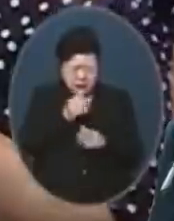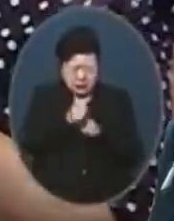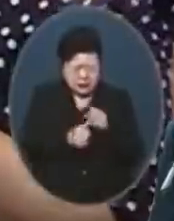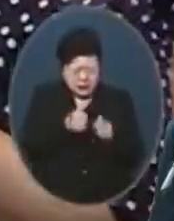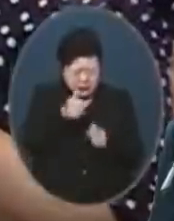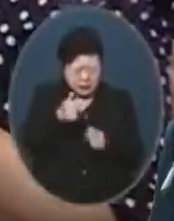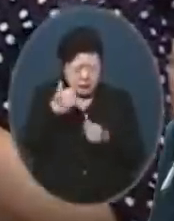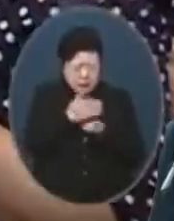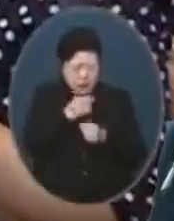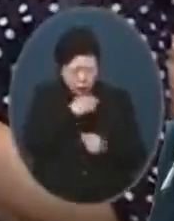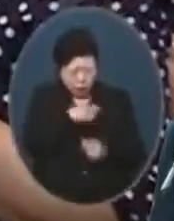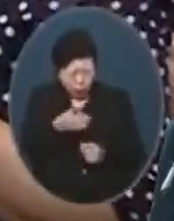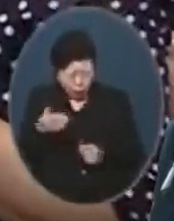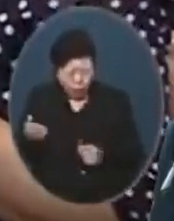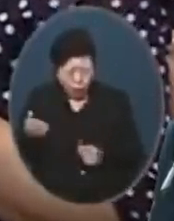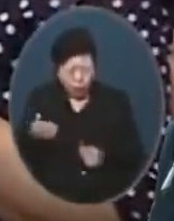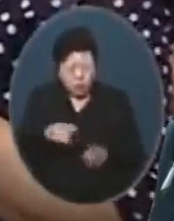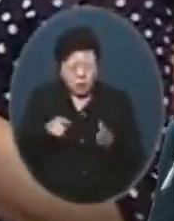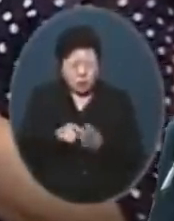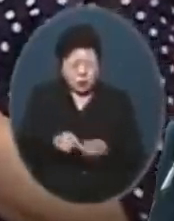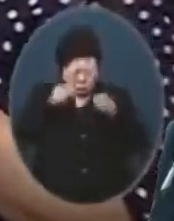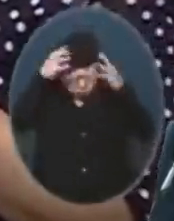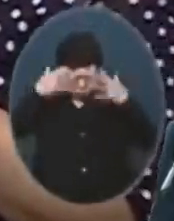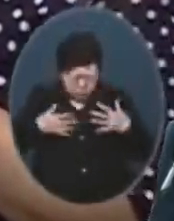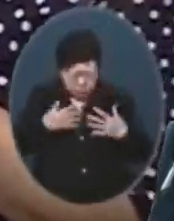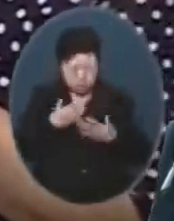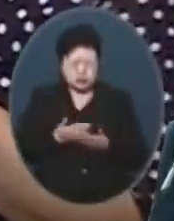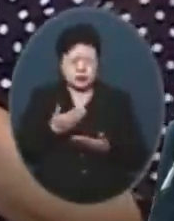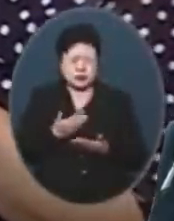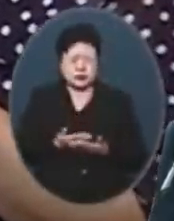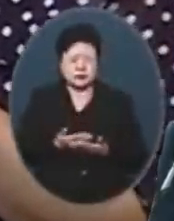하나님의 은혜가 보혈로 우리 위에 쏟아지게 도와주시옵소서.